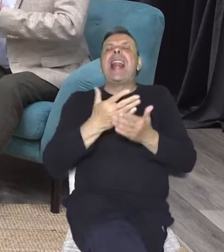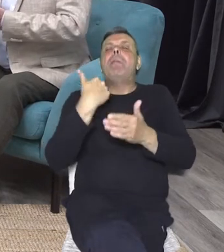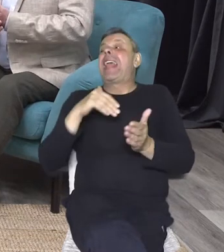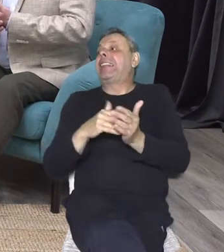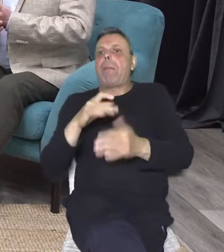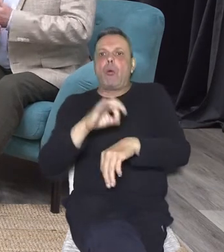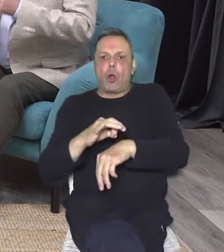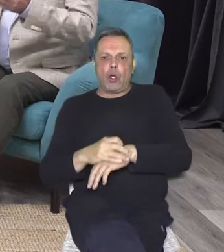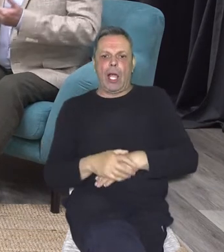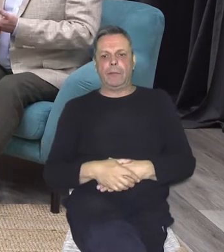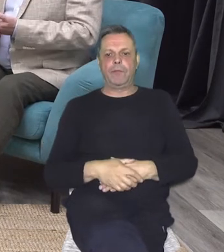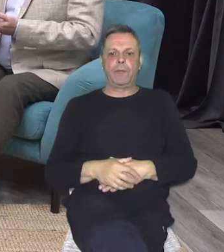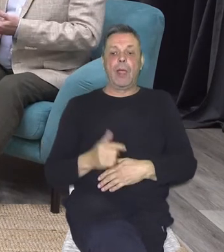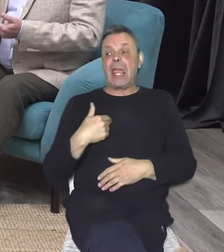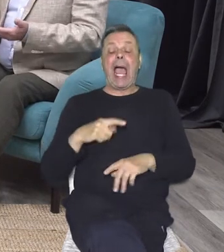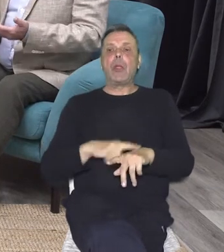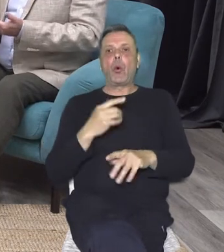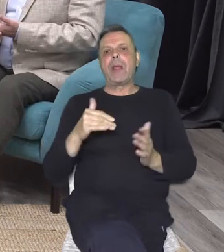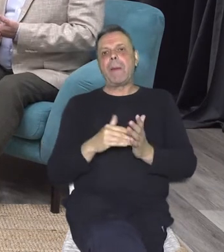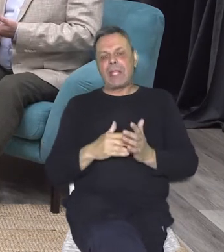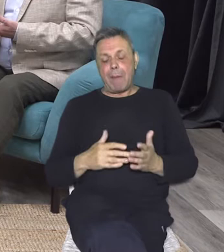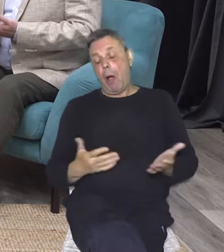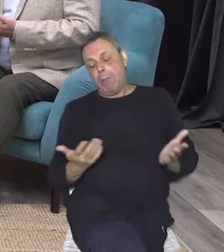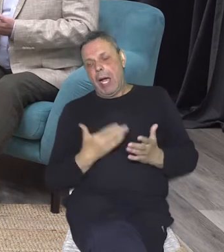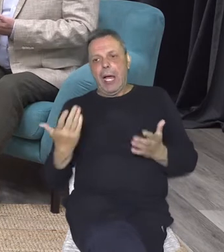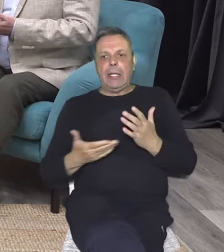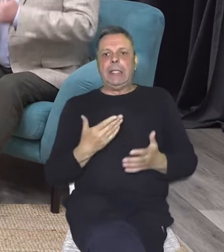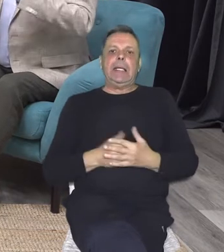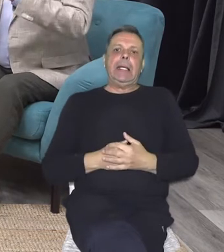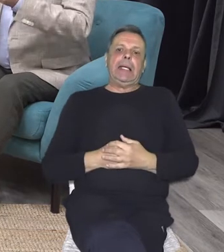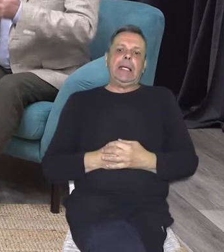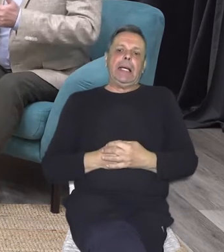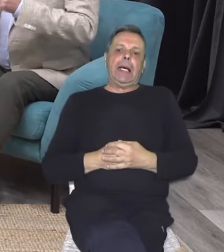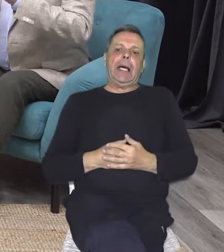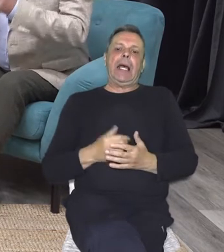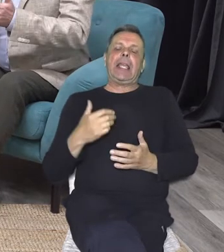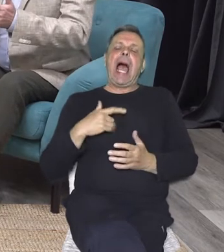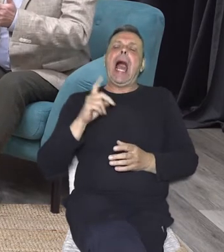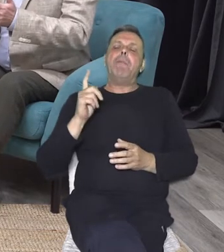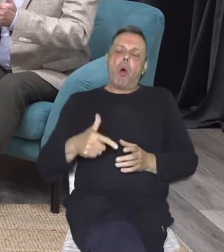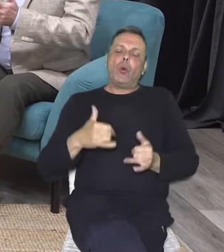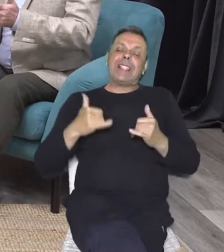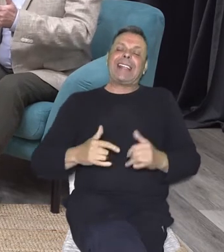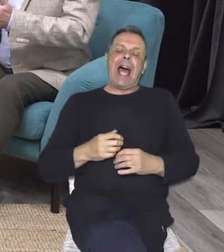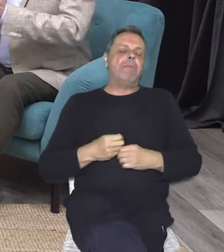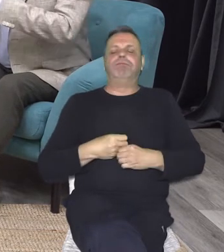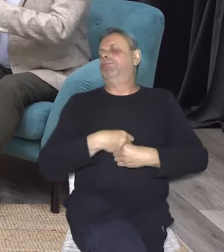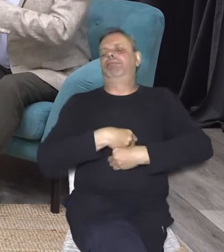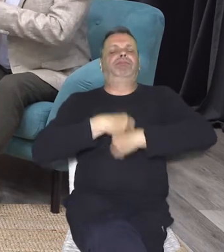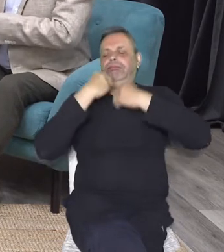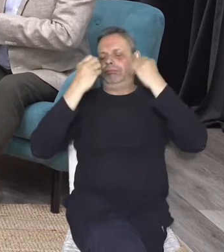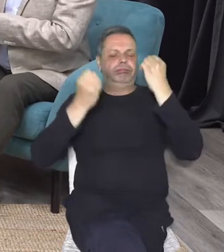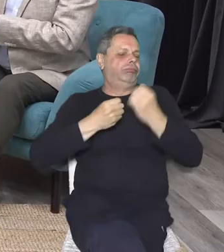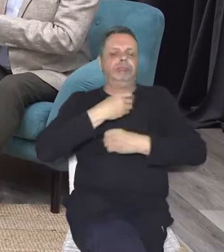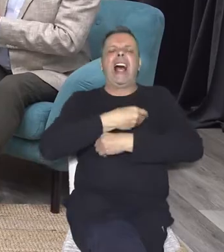trebaju nekakvog doktora. Srećom, još dugo nisam trebao, pa mi je posebni užitak pričati s njima, jer ih ne trebam, pa ih mogu svašta pitati. Dobar